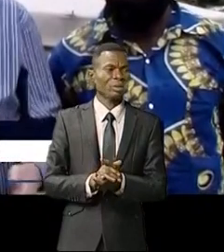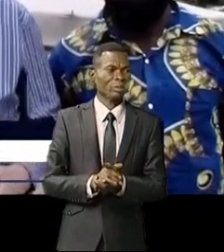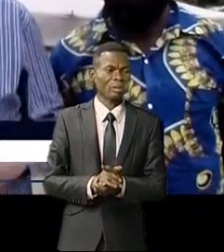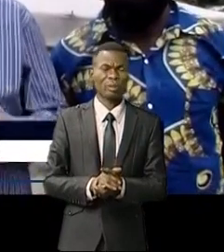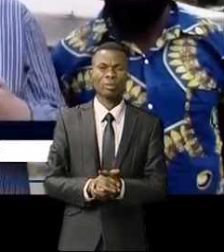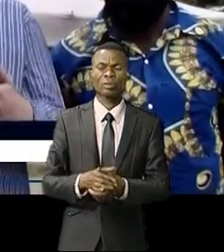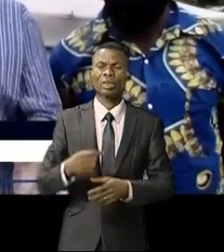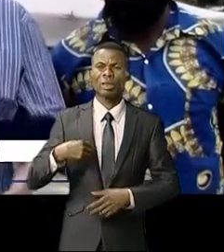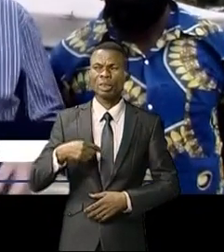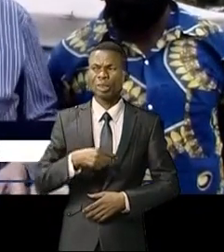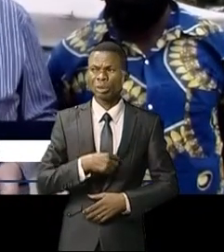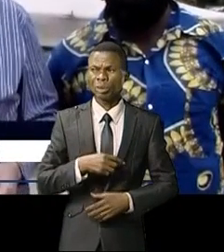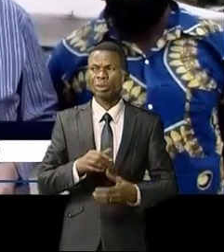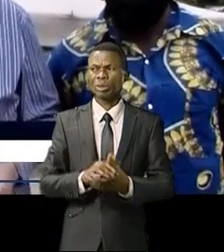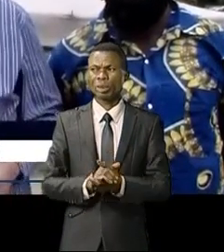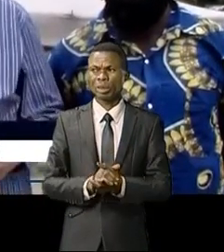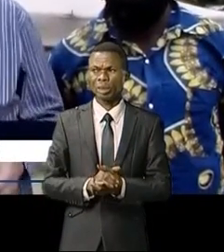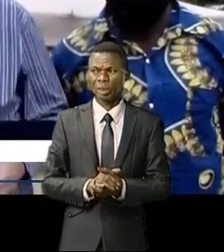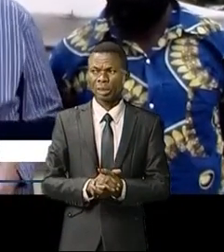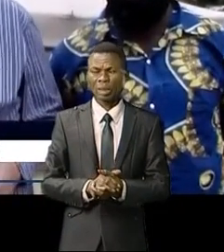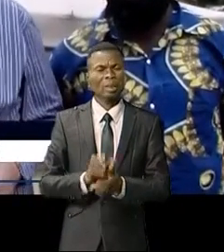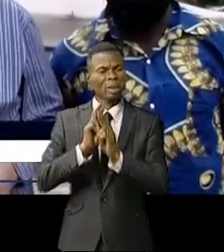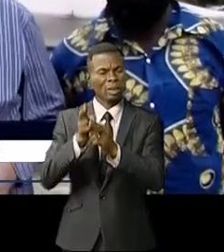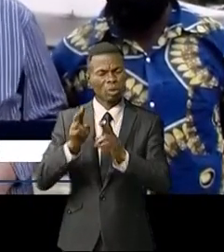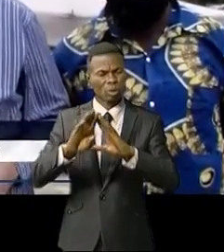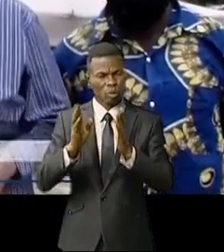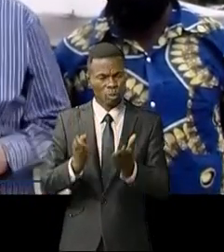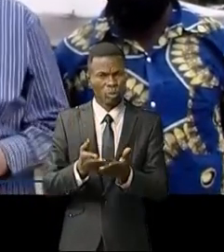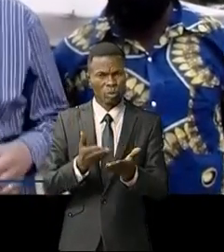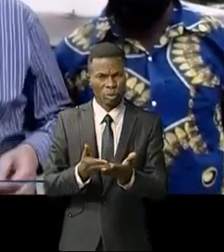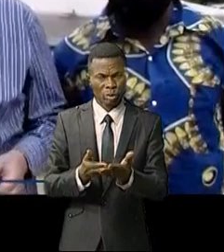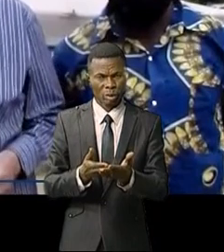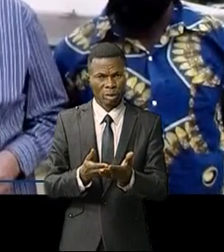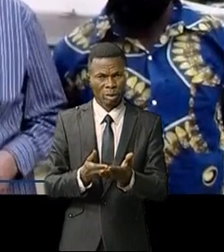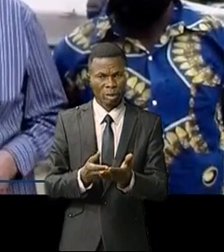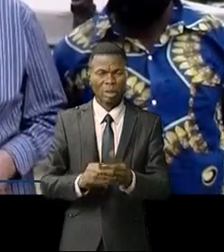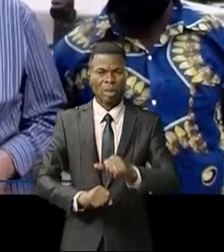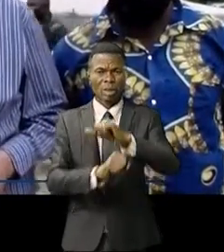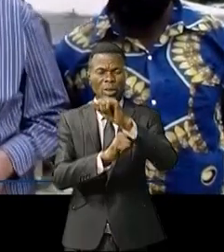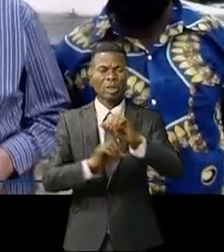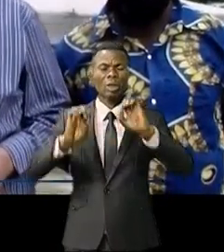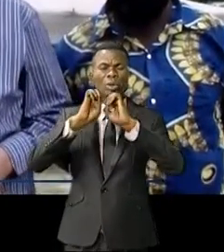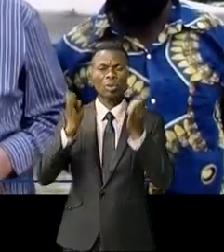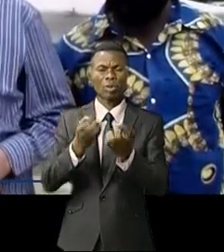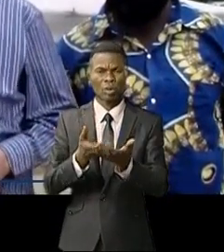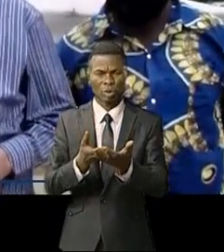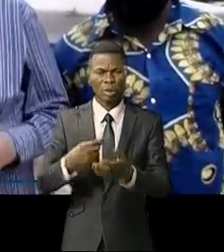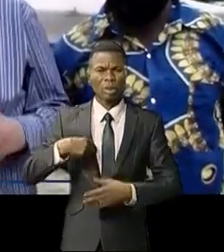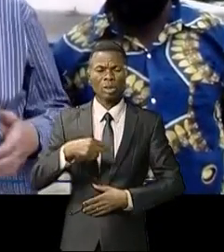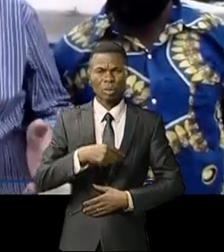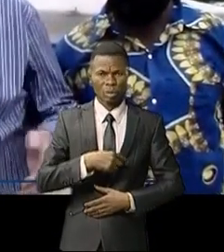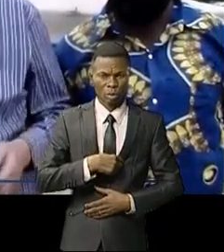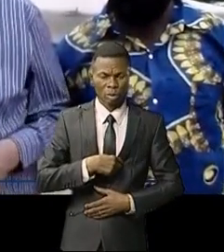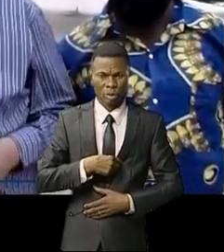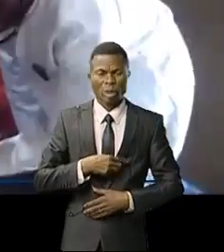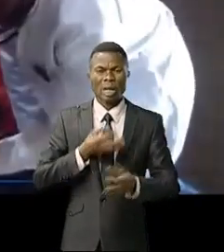et les médecins qui étaient à la hauteur de leur tâche, bien sûr avec l'appui de l'entreprise. Nous avons eu beaucoup de